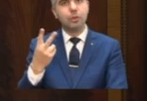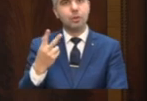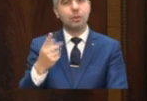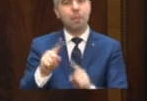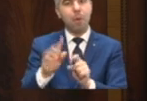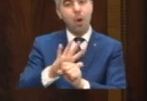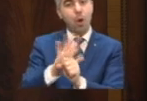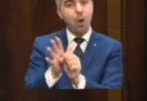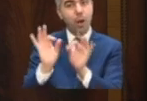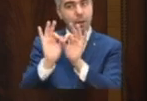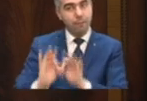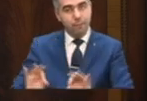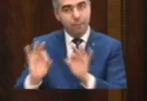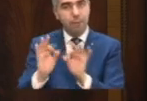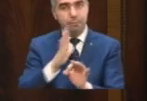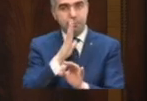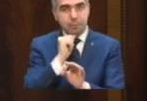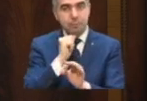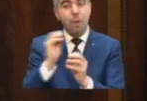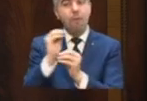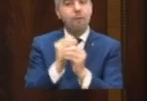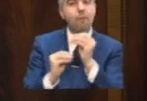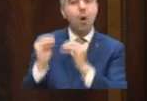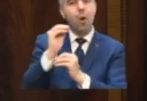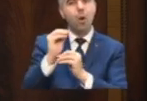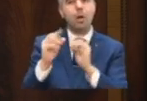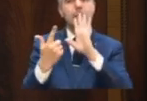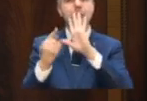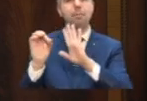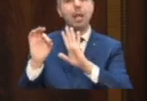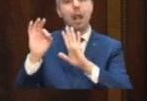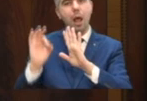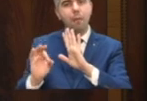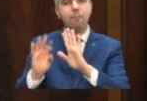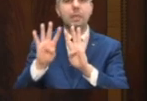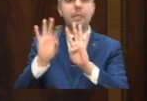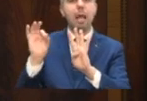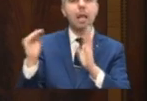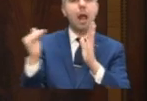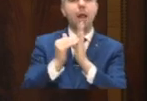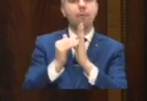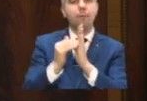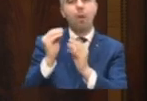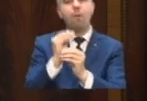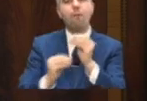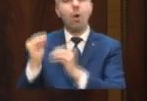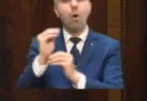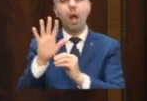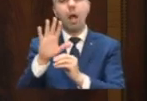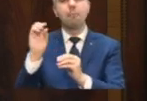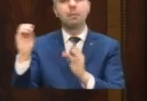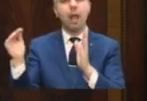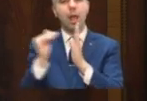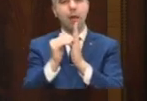هذه الجائحة ما كانت شيء كنا غادي نتجاوزوا 70,000 أو 80,000 منصب شغل جديدة فوق 500,000 منصب